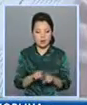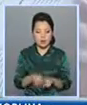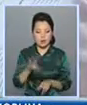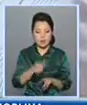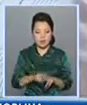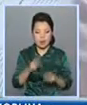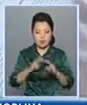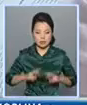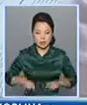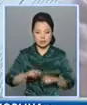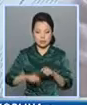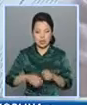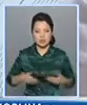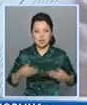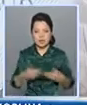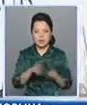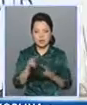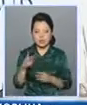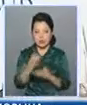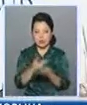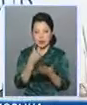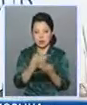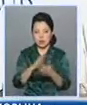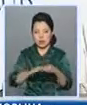кеңес беру бағдарламалары қолға алынды.